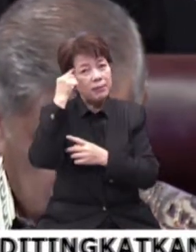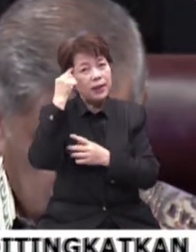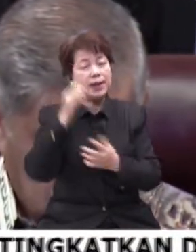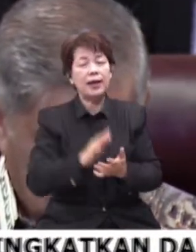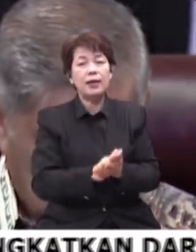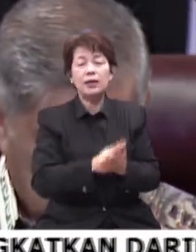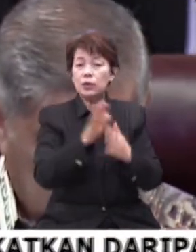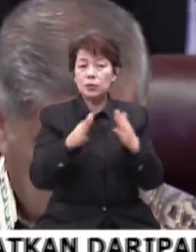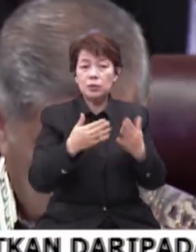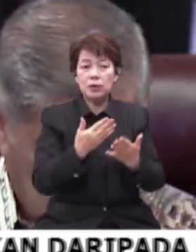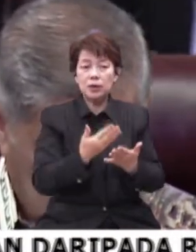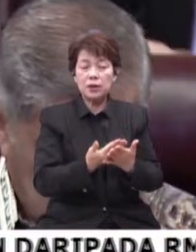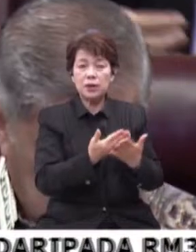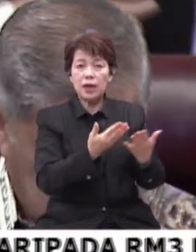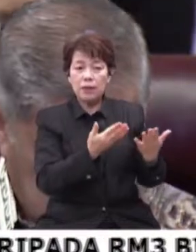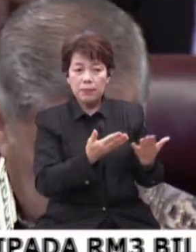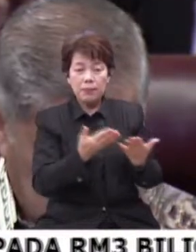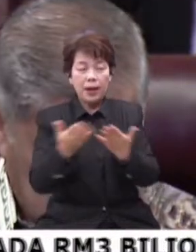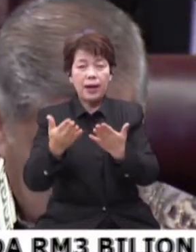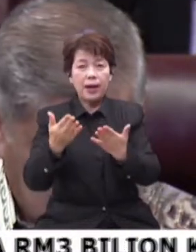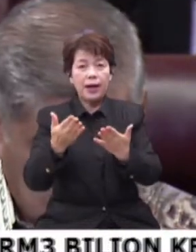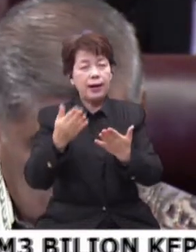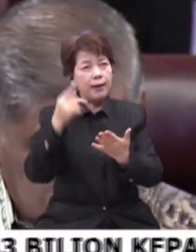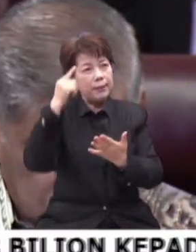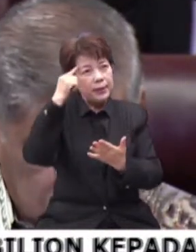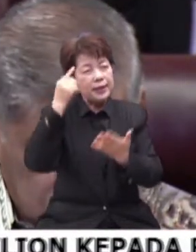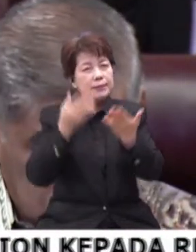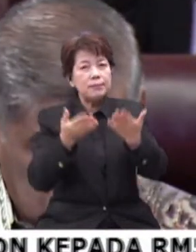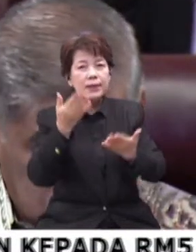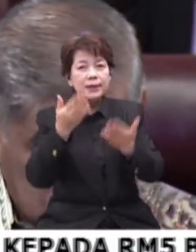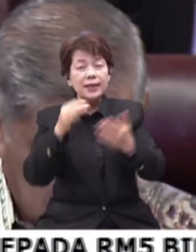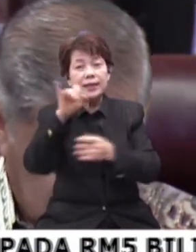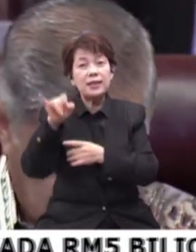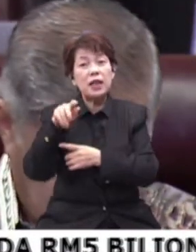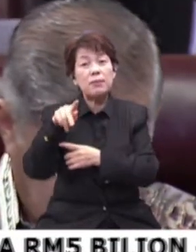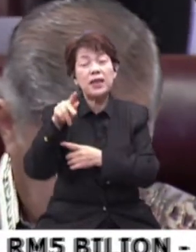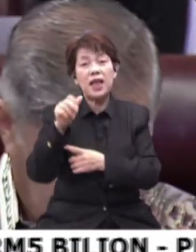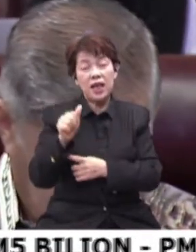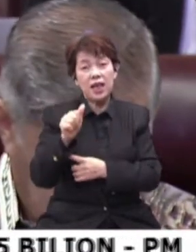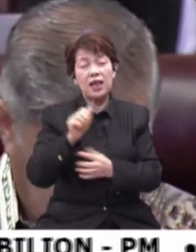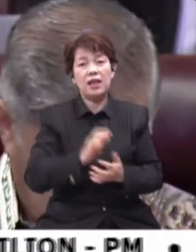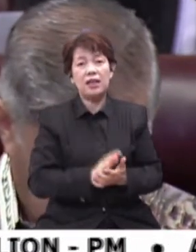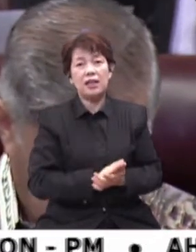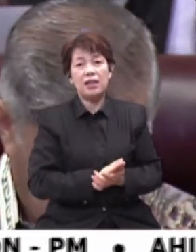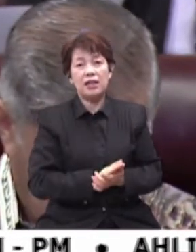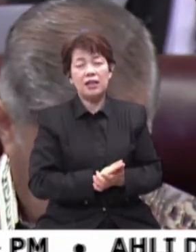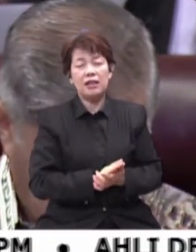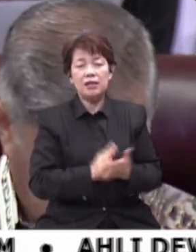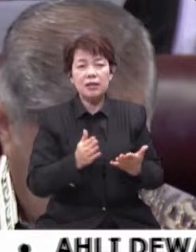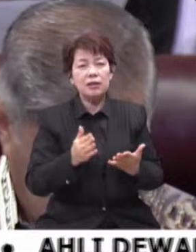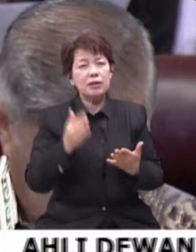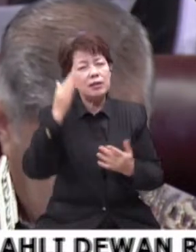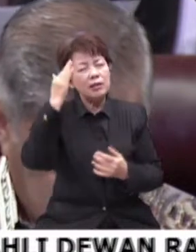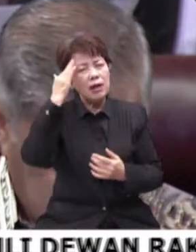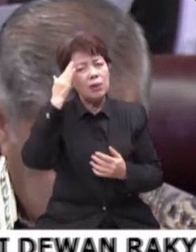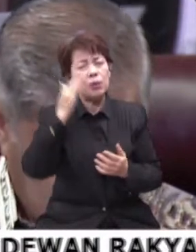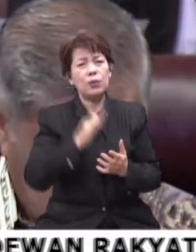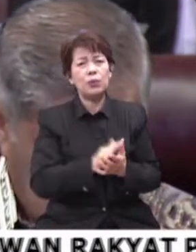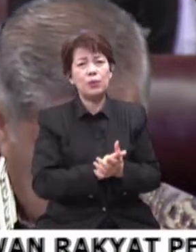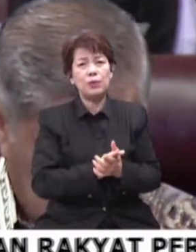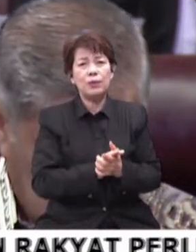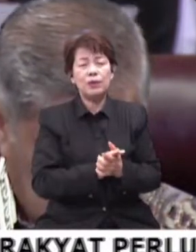kita sedang bawa untuk dipertimbangkan oleh JPI ialah kita sedang tentang